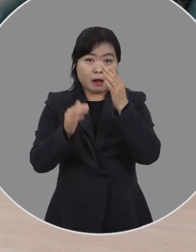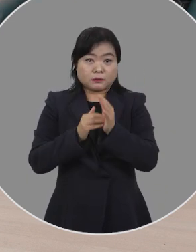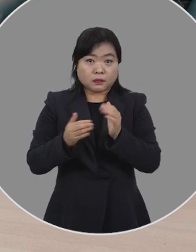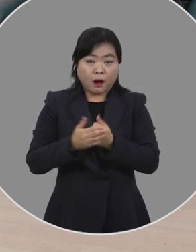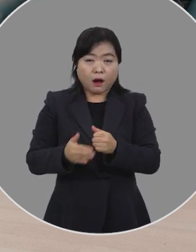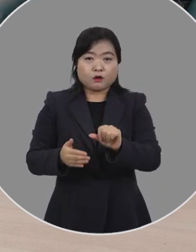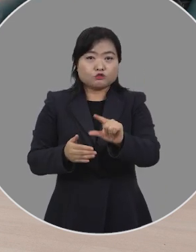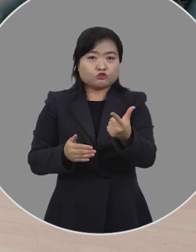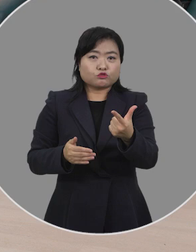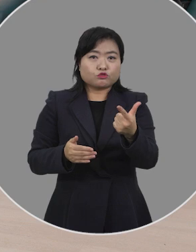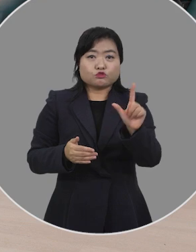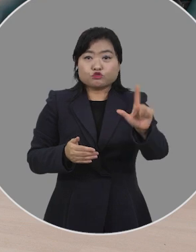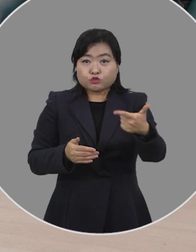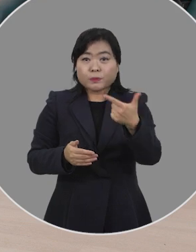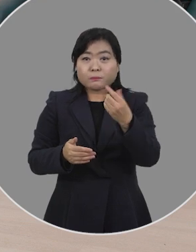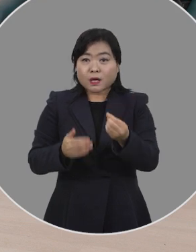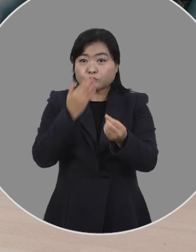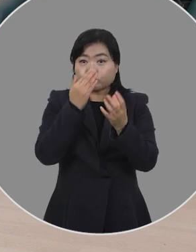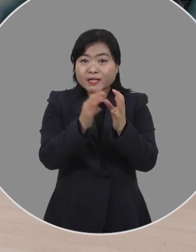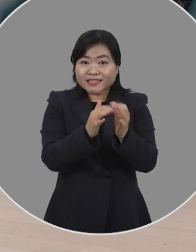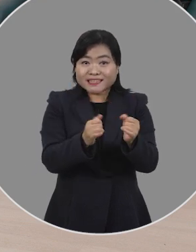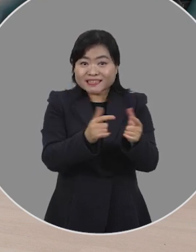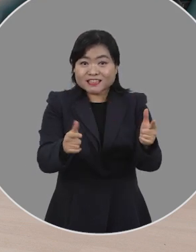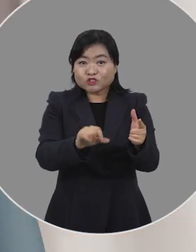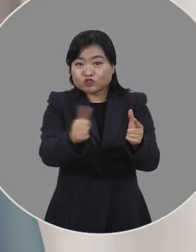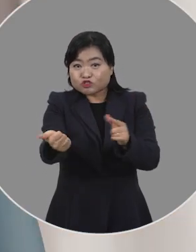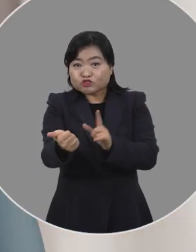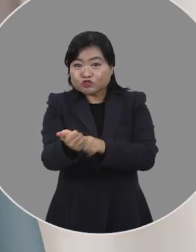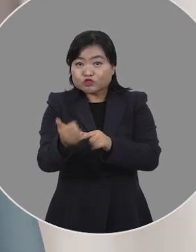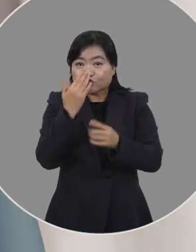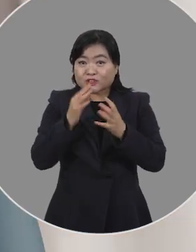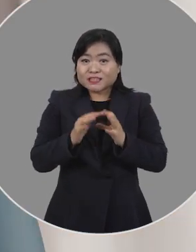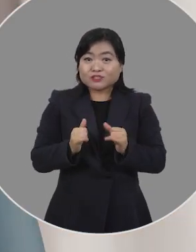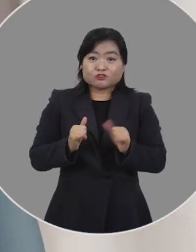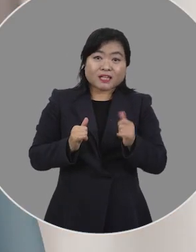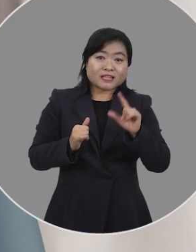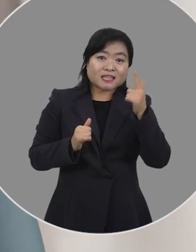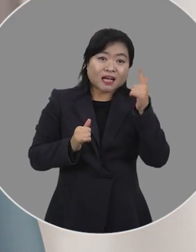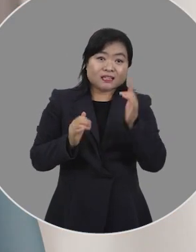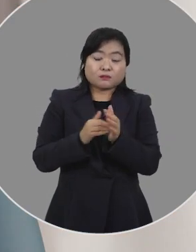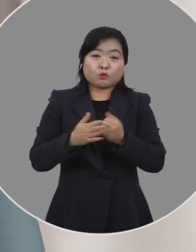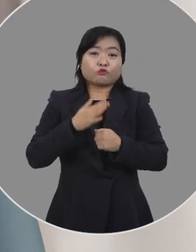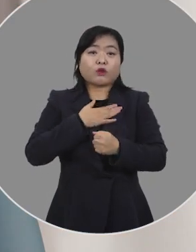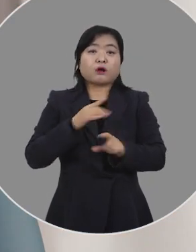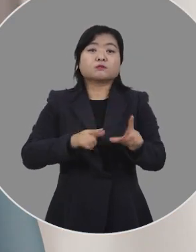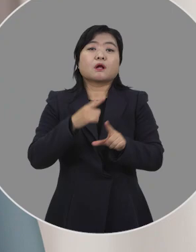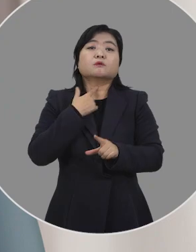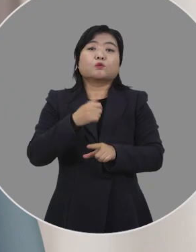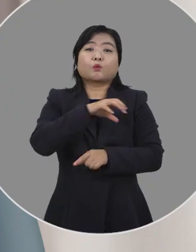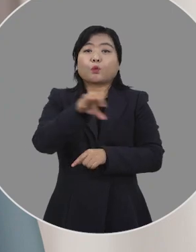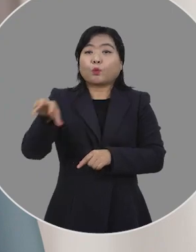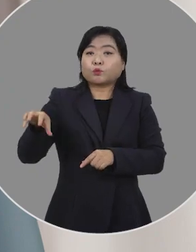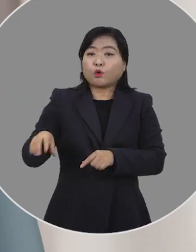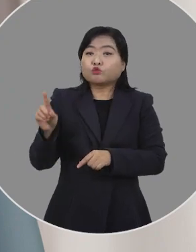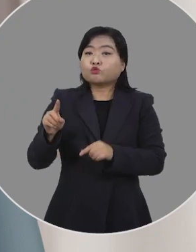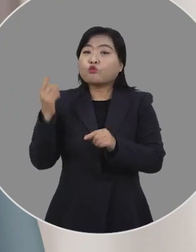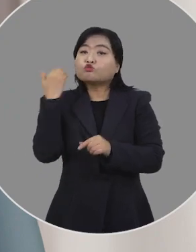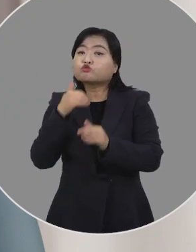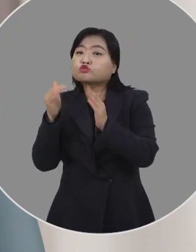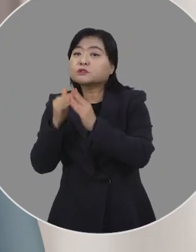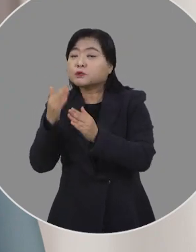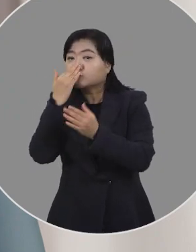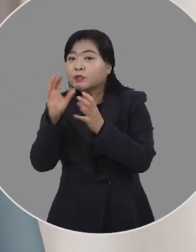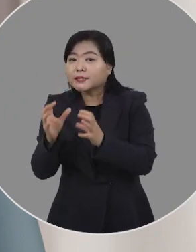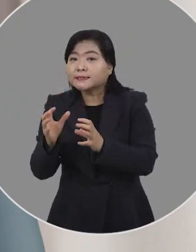600만의 유대인들이 죽은 거지 유대인이 죽은 게 아니거든요. 그러면 나이가 살고 있는 이 동네에서 어느 집에서 그